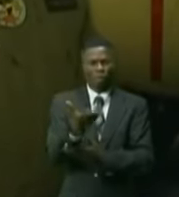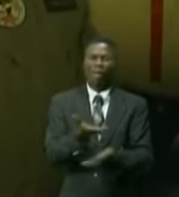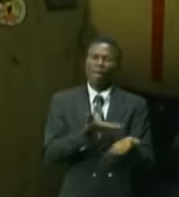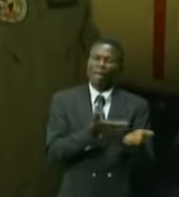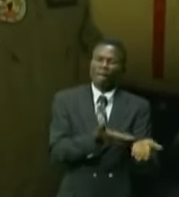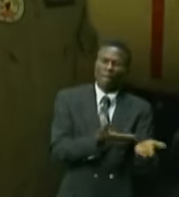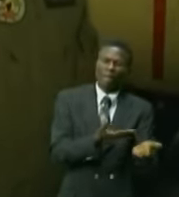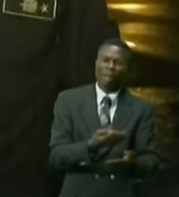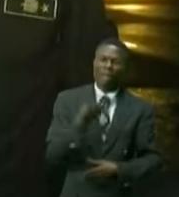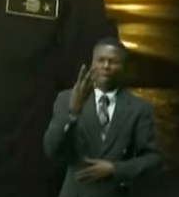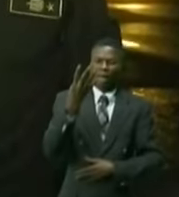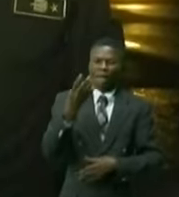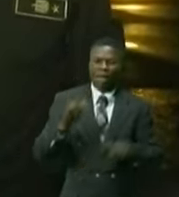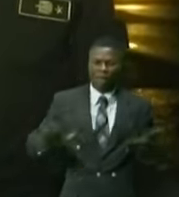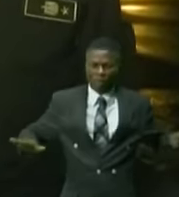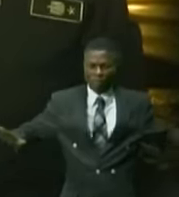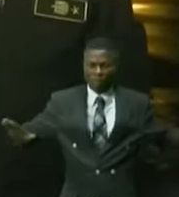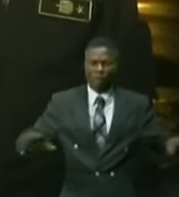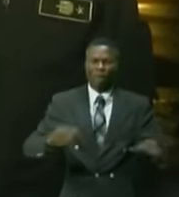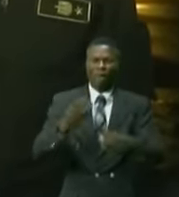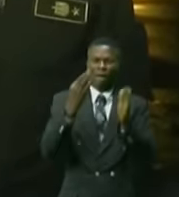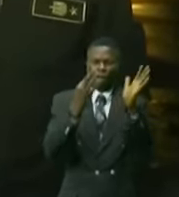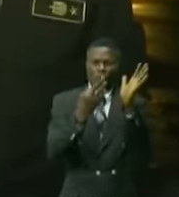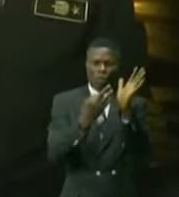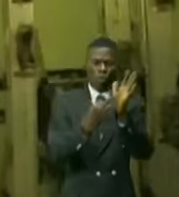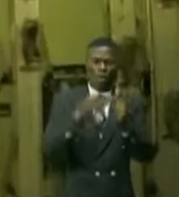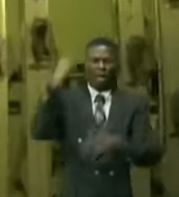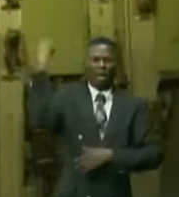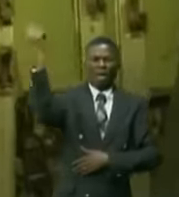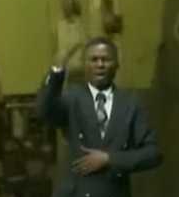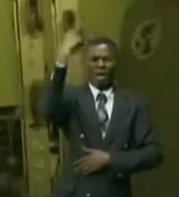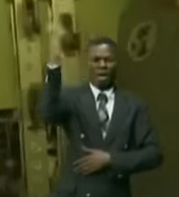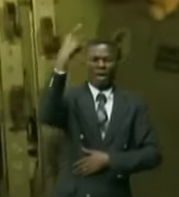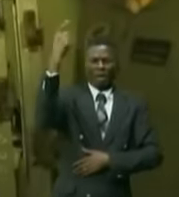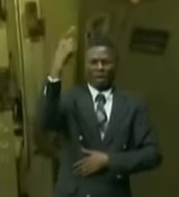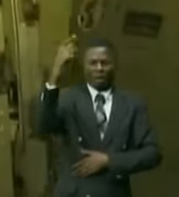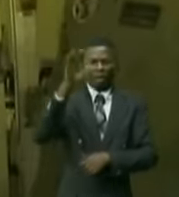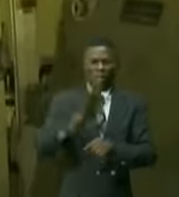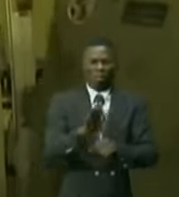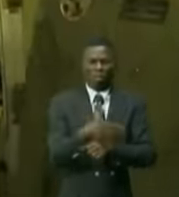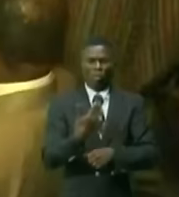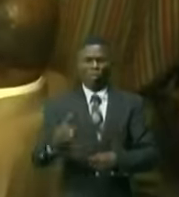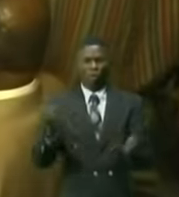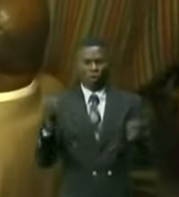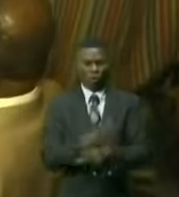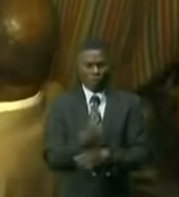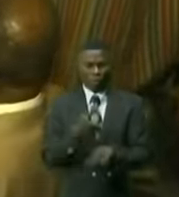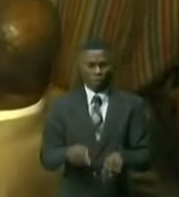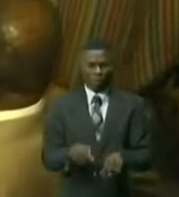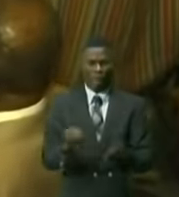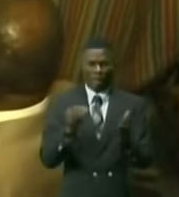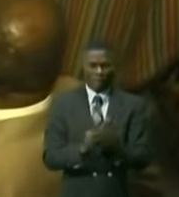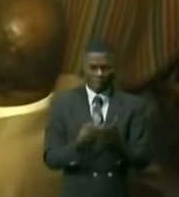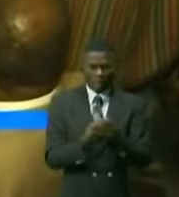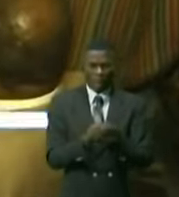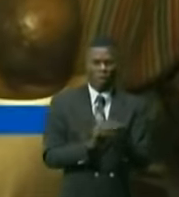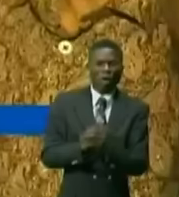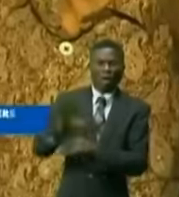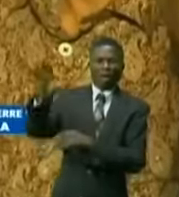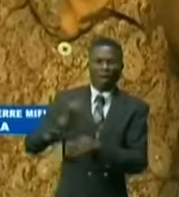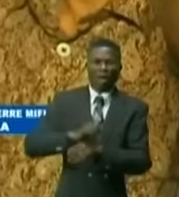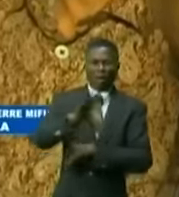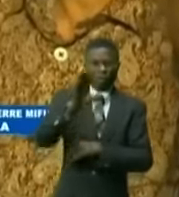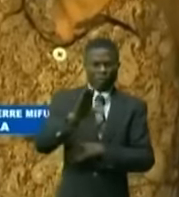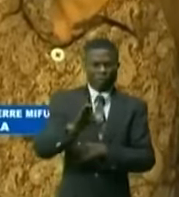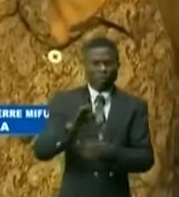4 Antonov et 8 hélicoptères. Plusieurs tonnes de matériel sont déjà au pays et en cours de déploiement dans